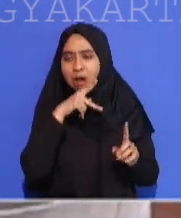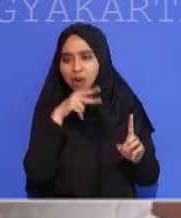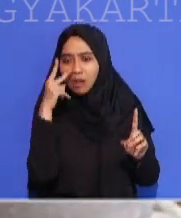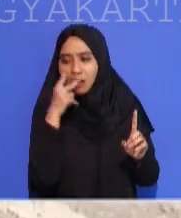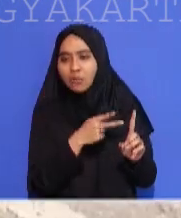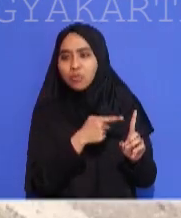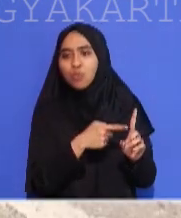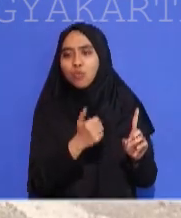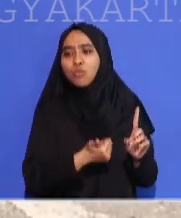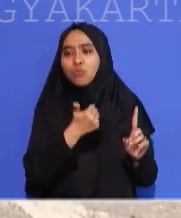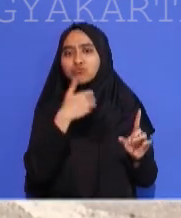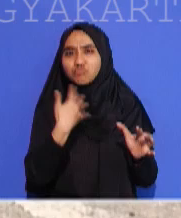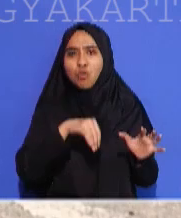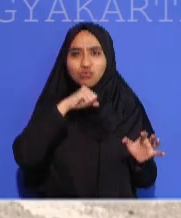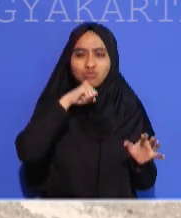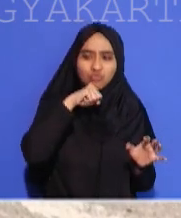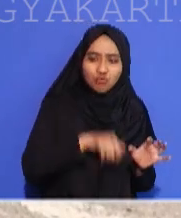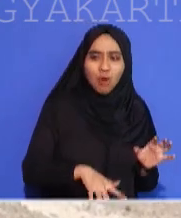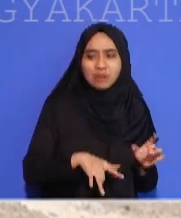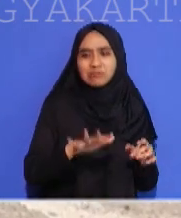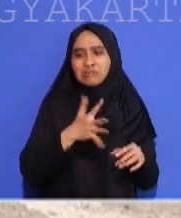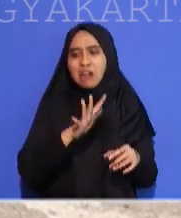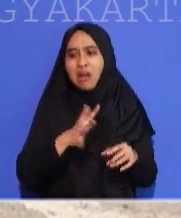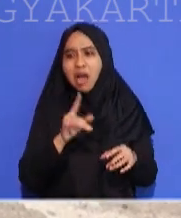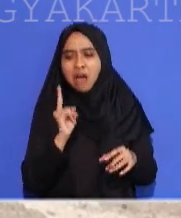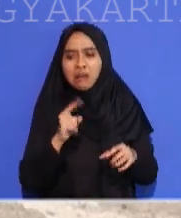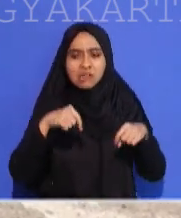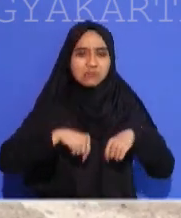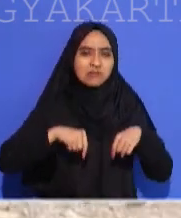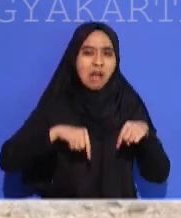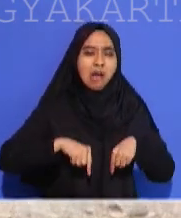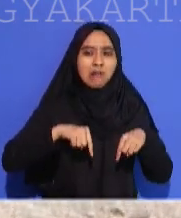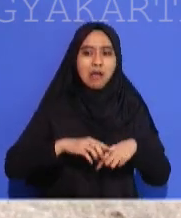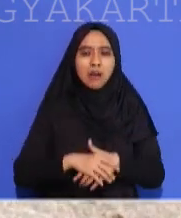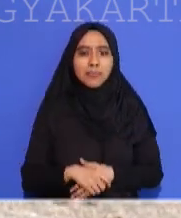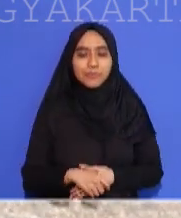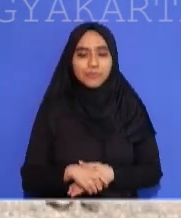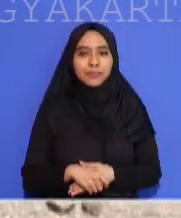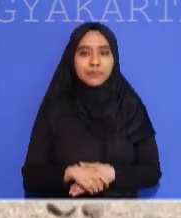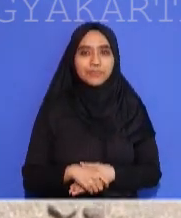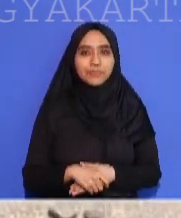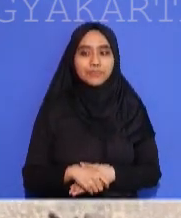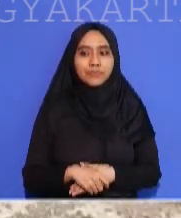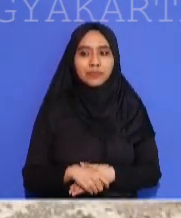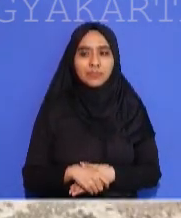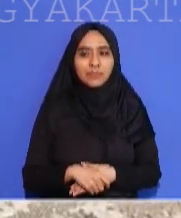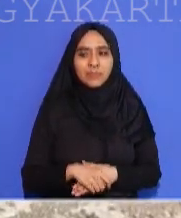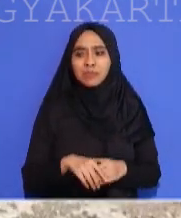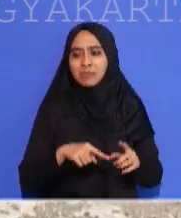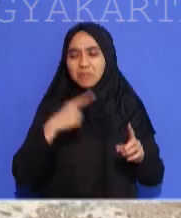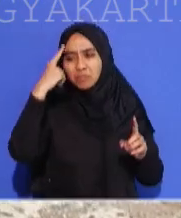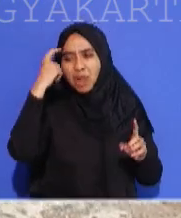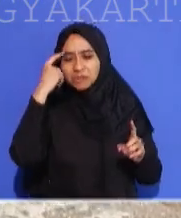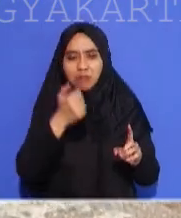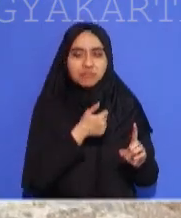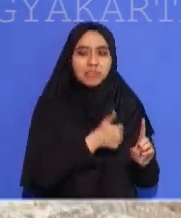unggul yang sudah semakin jarang ditemui di zaman yang serba modern seperti sekarang ini dari Mbah wakirin Kita bisa belajar banyak hal